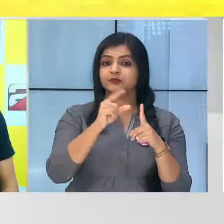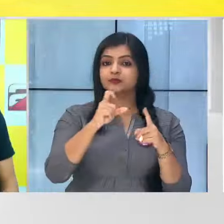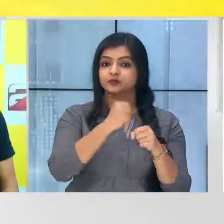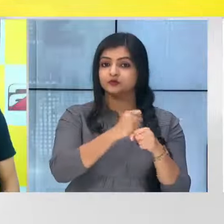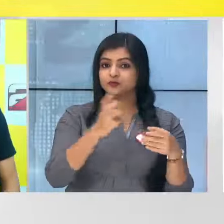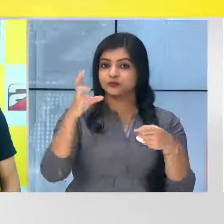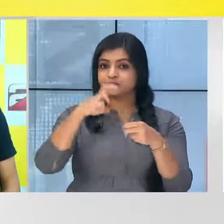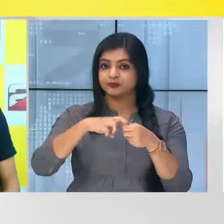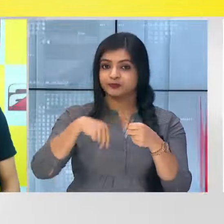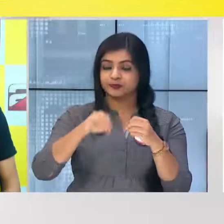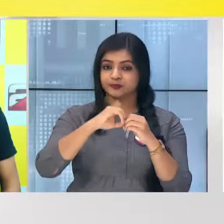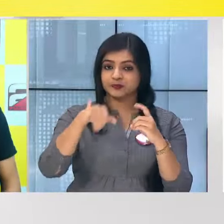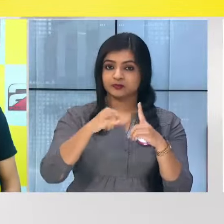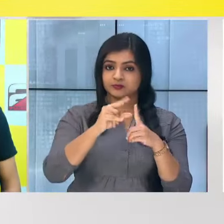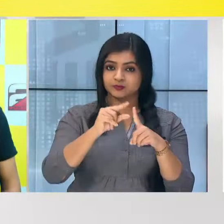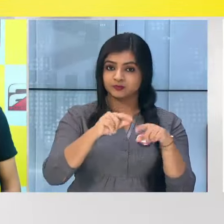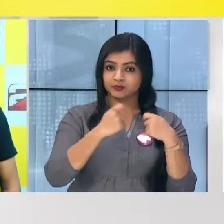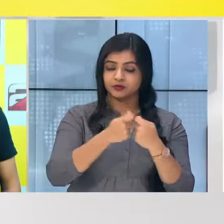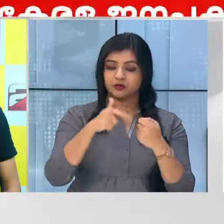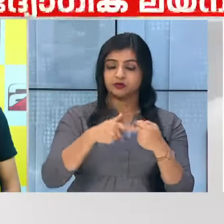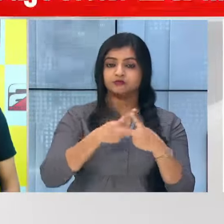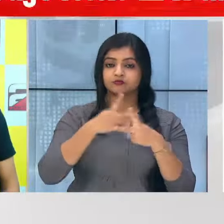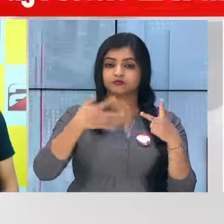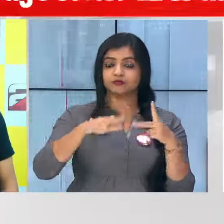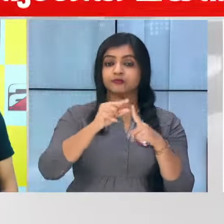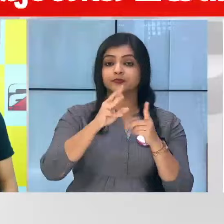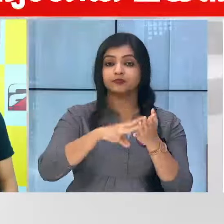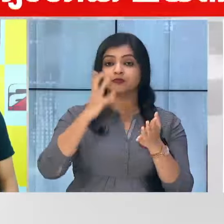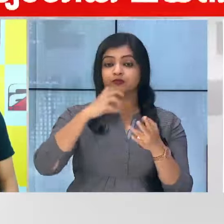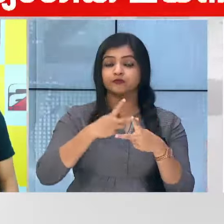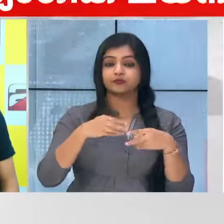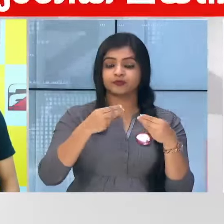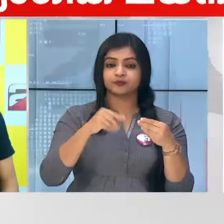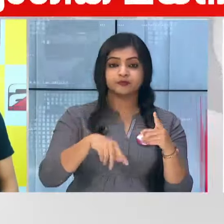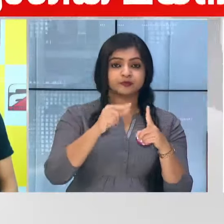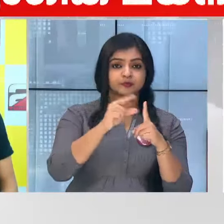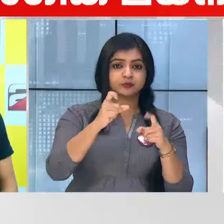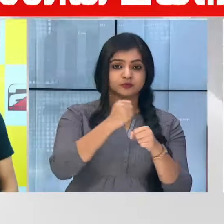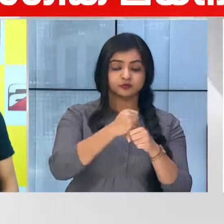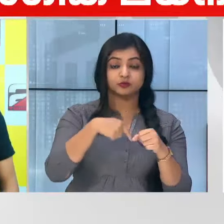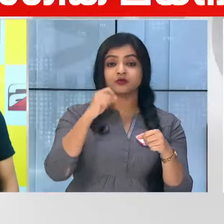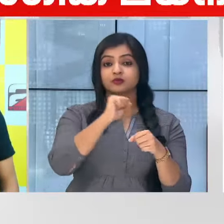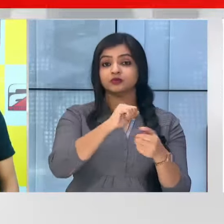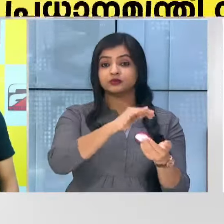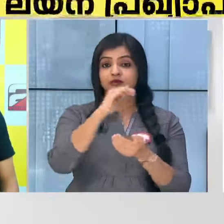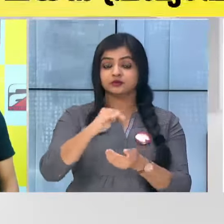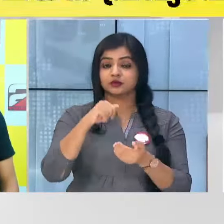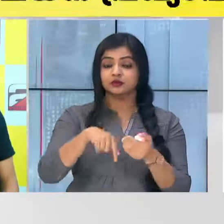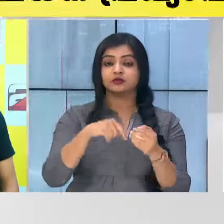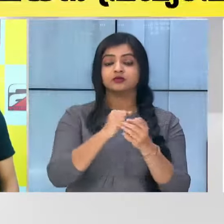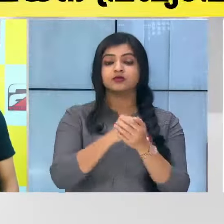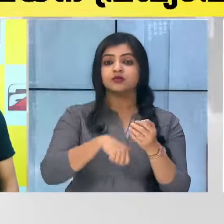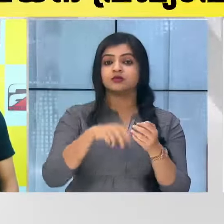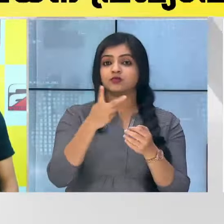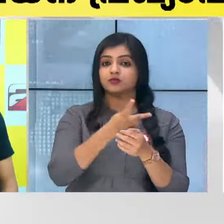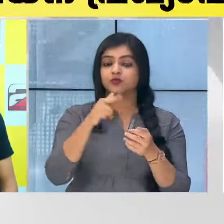അറിയിച്ചിട്ടുള്ളത് നിലവിൽ പിസി ജോർജും അതോടൊപ്പം പിസി ജോർജിന്റെ മകൻ ഷോൺ ജോർജും ബിജെപിയിൽ അംഗത്വം എടുത്തു കഴിഞ്ഞു ഡൽഹിയിൽ എത്തി